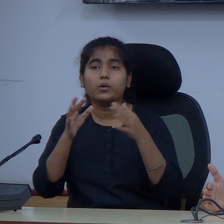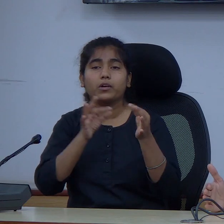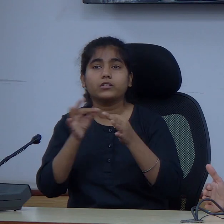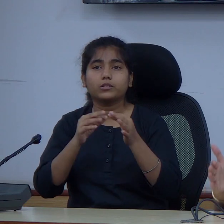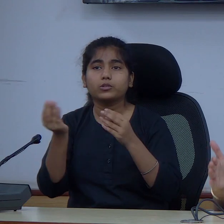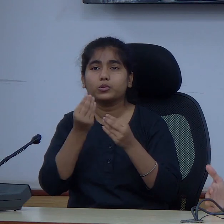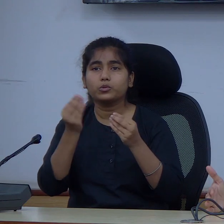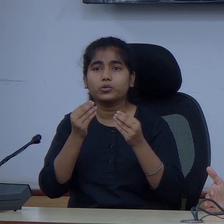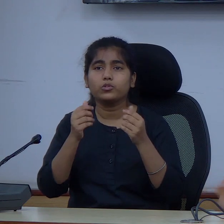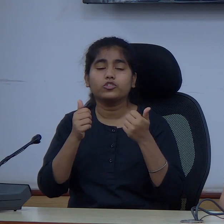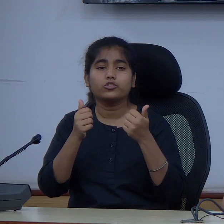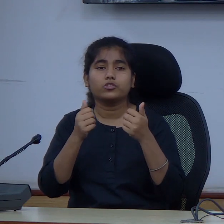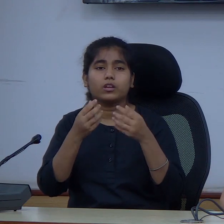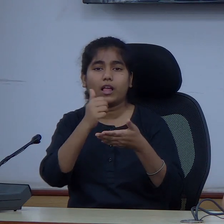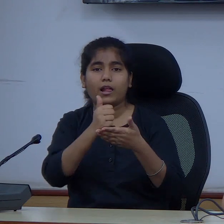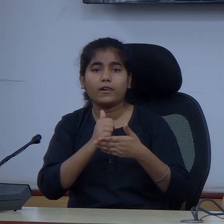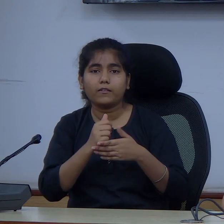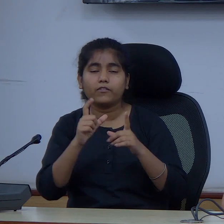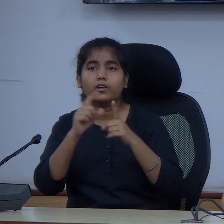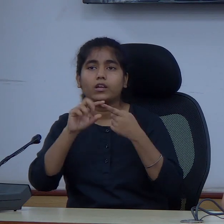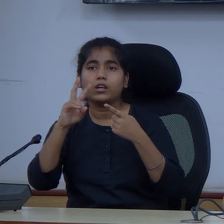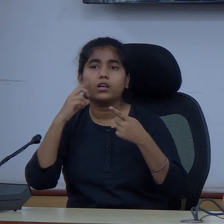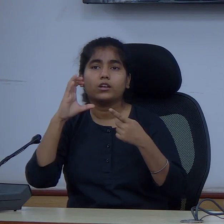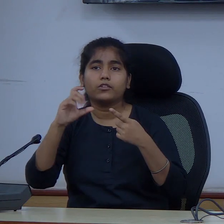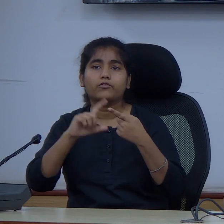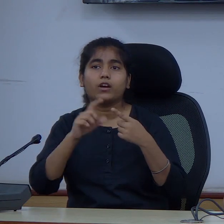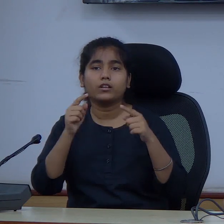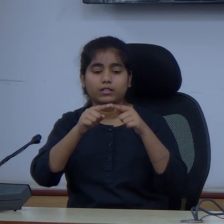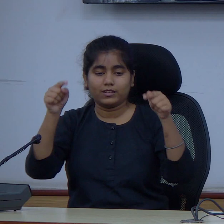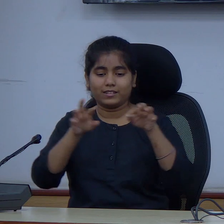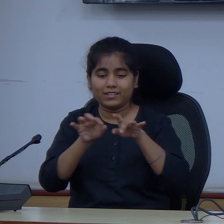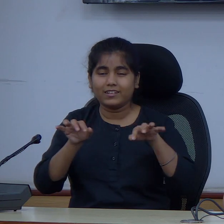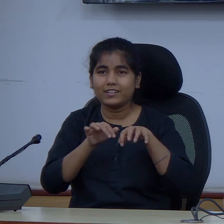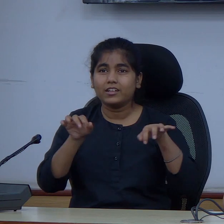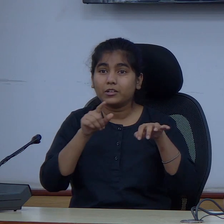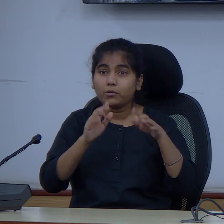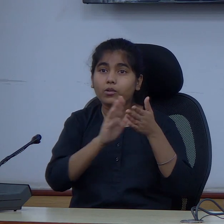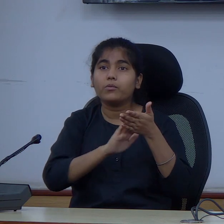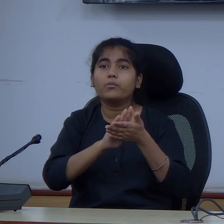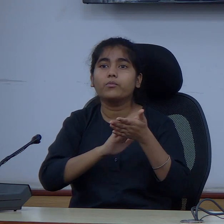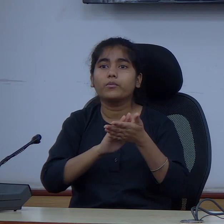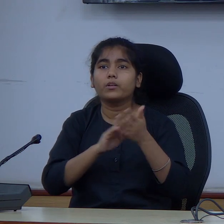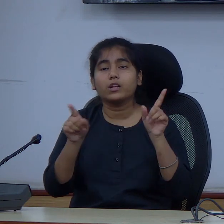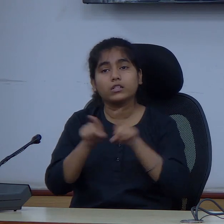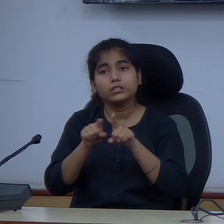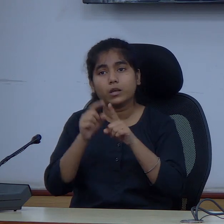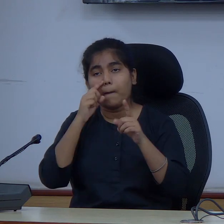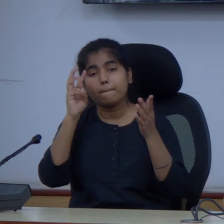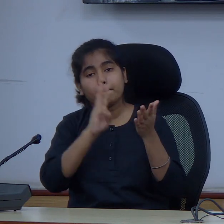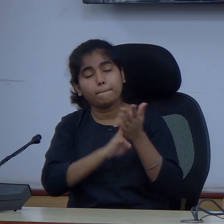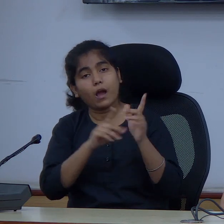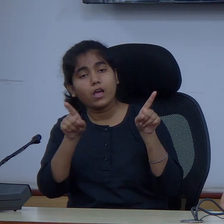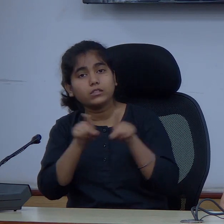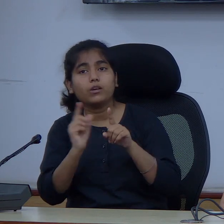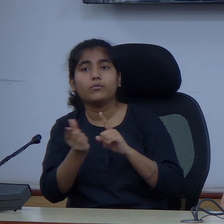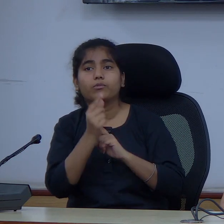तो बताते हैं कि कुछ असिस्टेड डिवाइसेस हैं, कि ये एक कीबोर्ड है जिसके अंदर ब्रेल है, तो ब्रेल से जो माया है वो भी उसी तरह से इस्तेमाल कर सकती